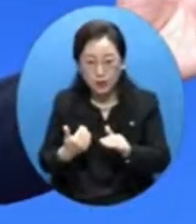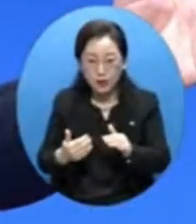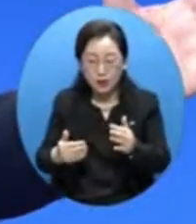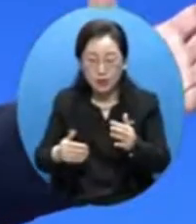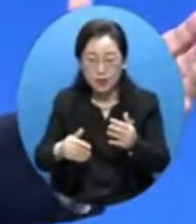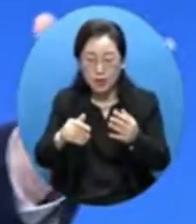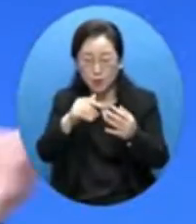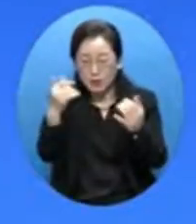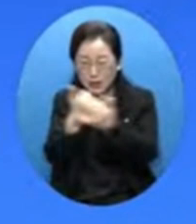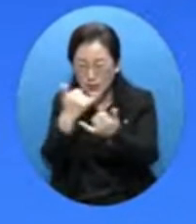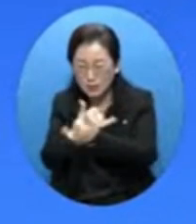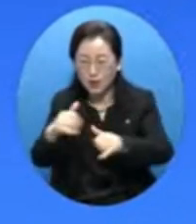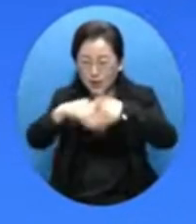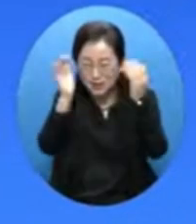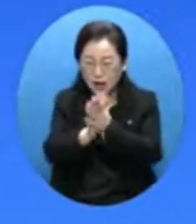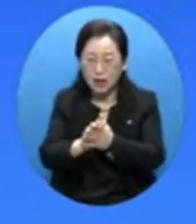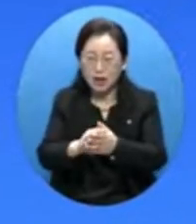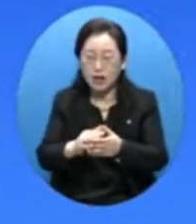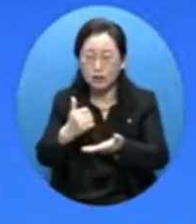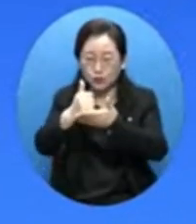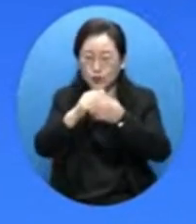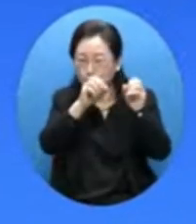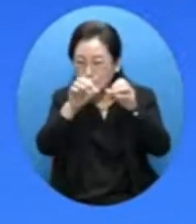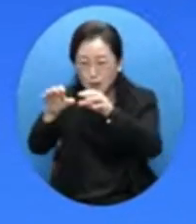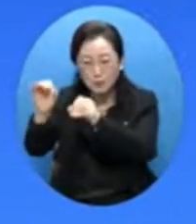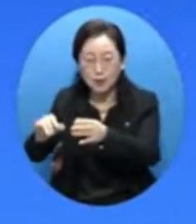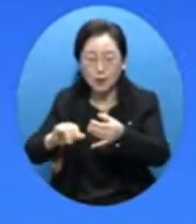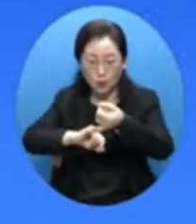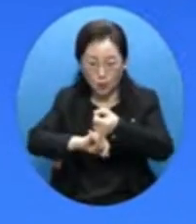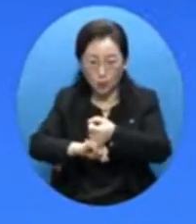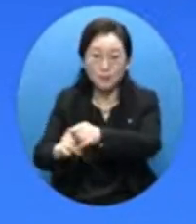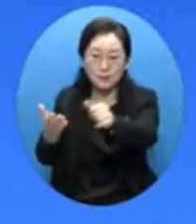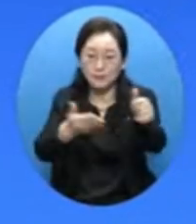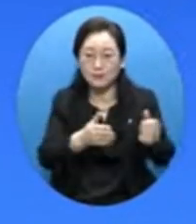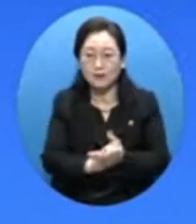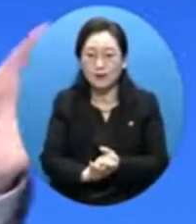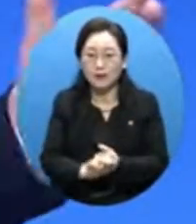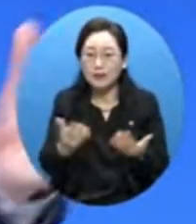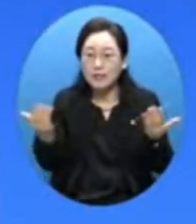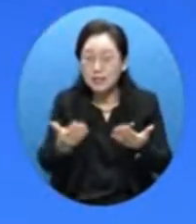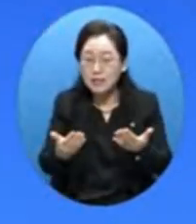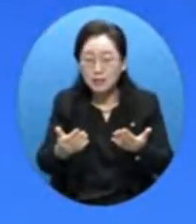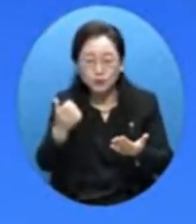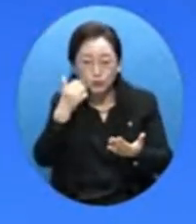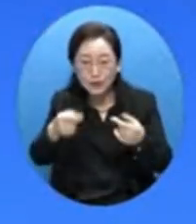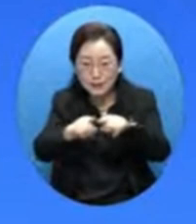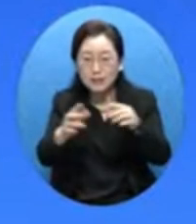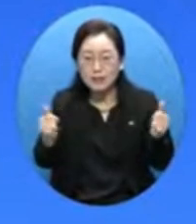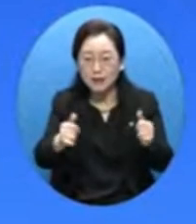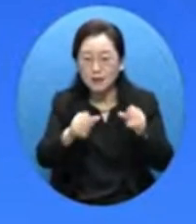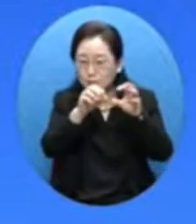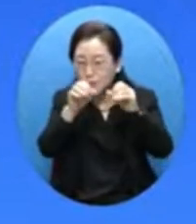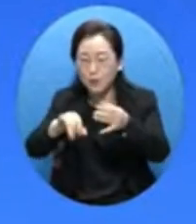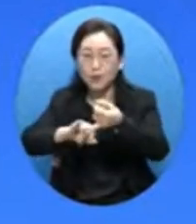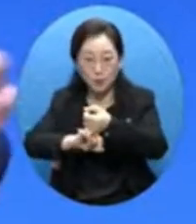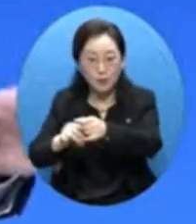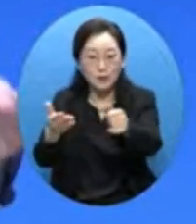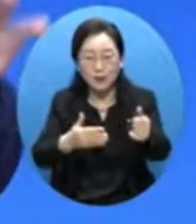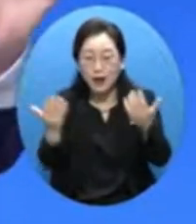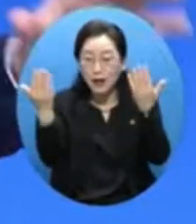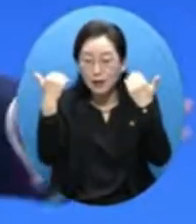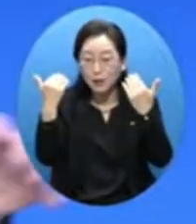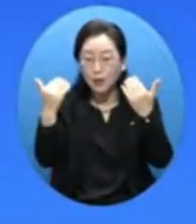여러분 모든 친척들을 다 주님께로 인도하시기를 주님으로 축원합니다. 여러분의 직장 동료들을 다 주님께로 인도하기를 바랍니다.